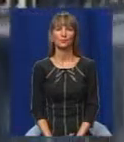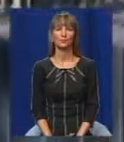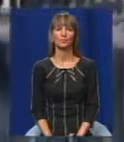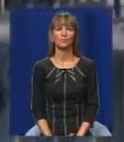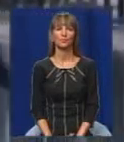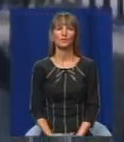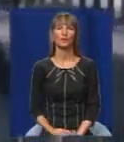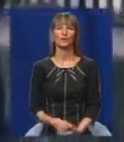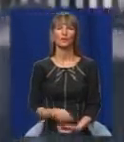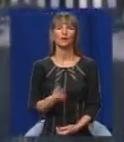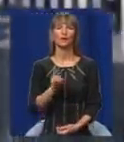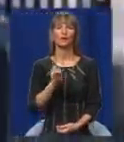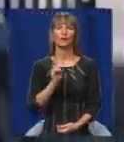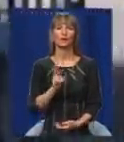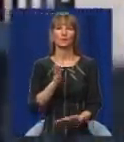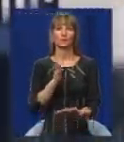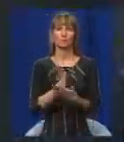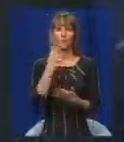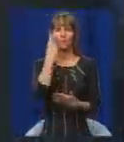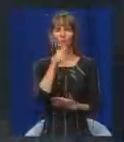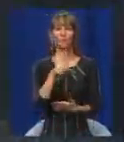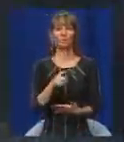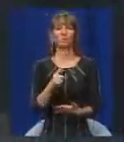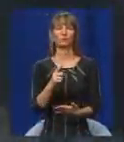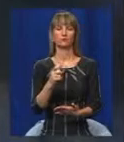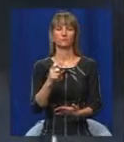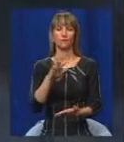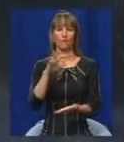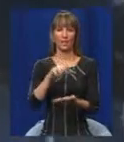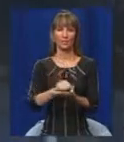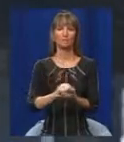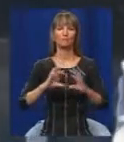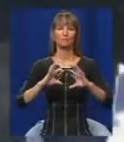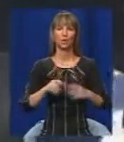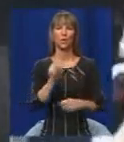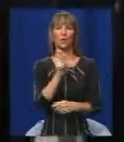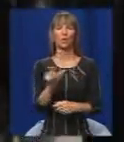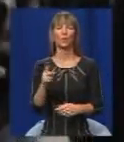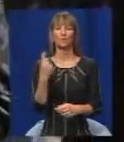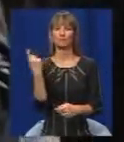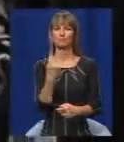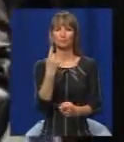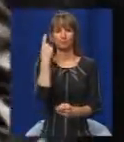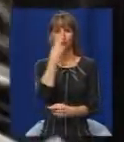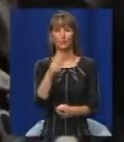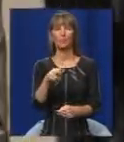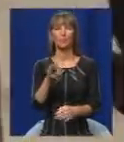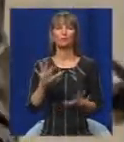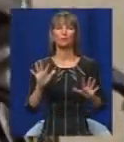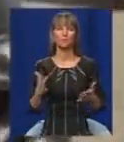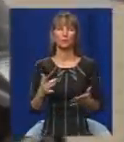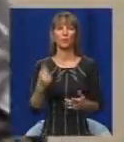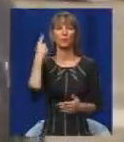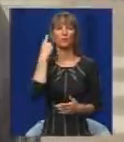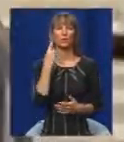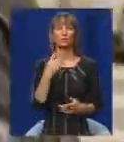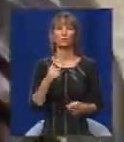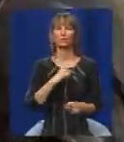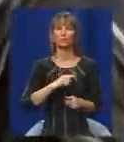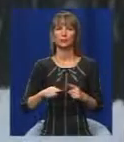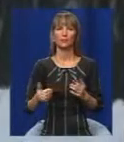Хто володіє інформацією, володіє світом. Люди, які перші повідомляють про події, дізнаються сенсаційні матеріали та